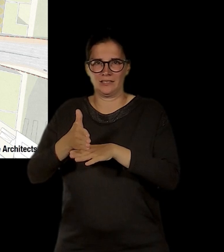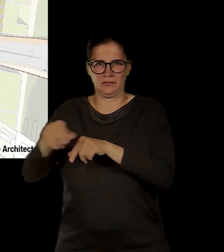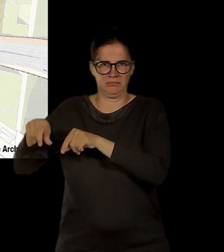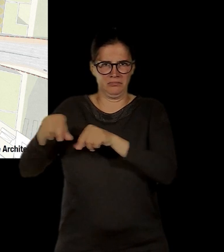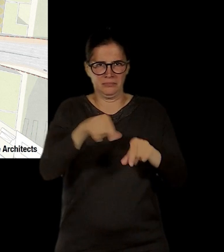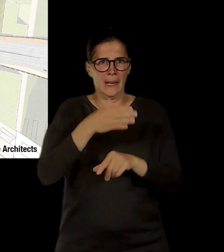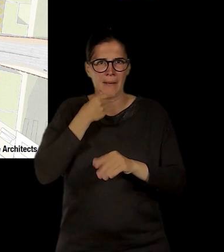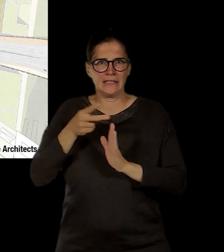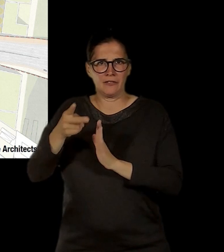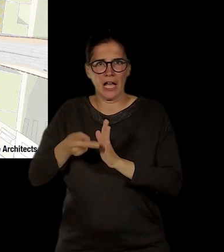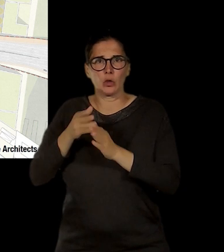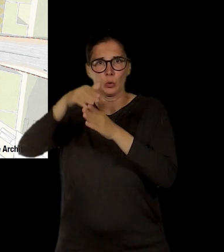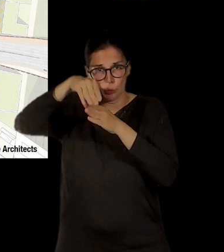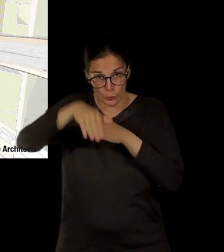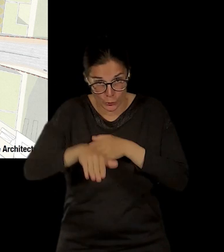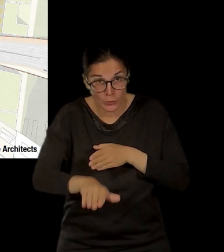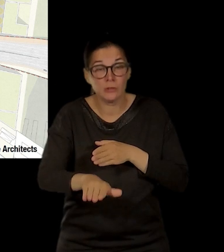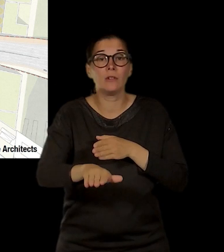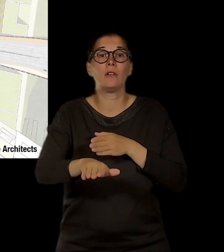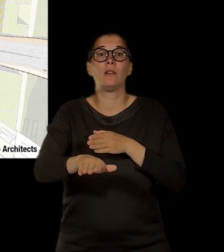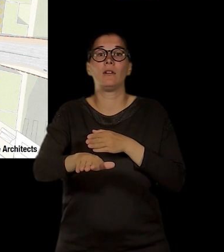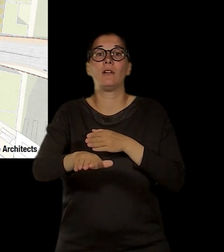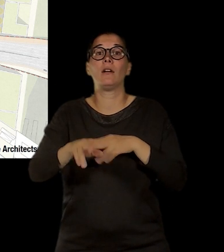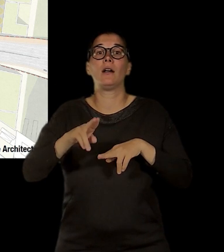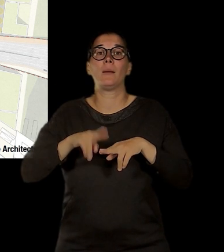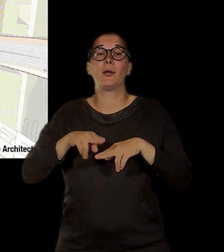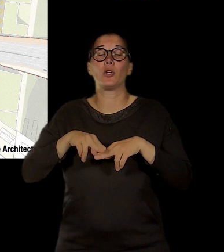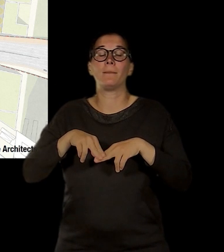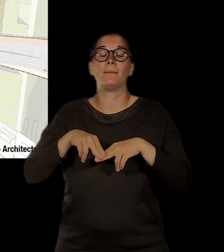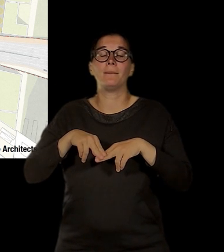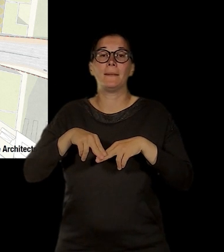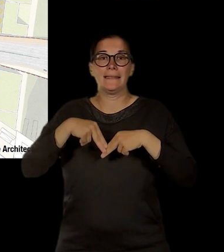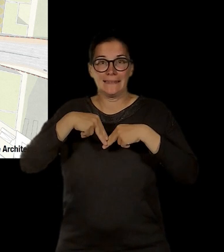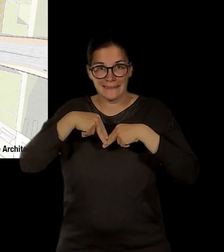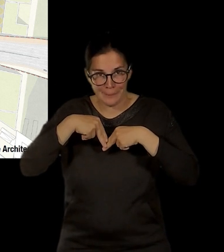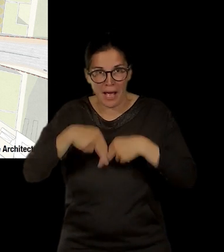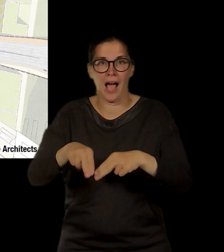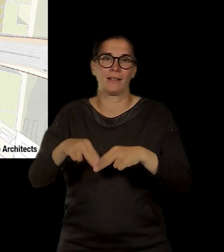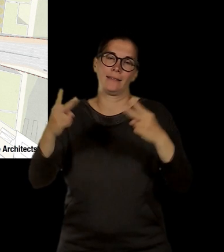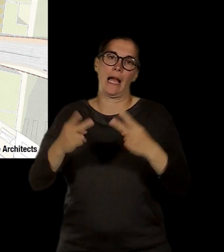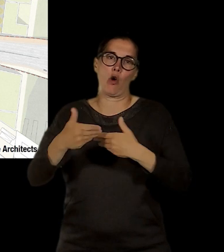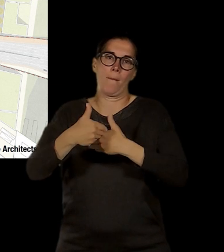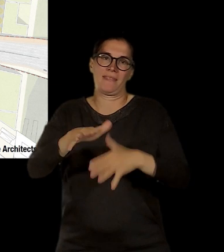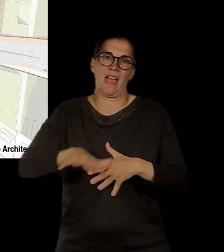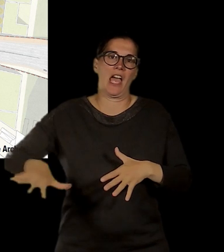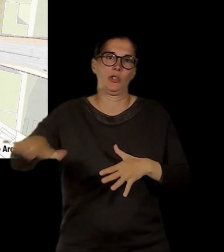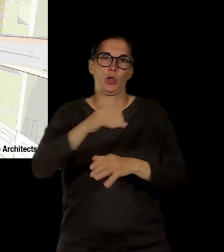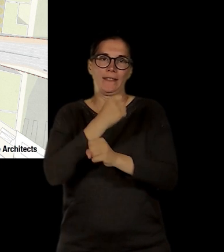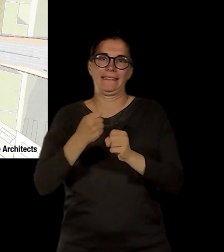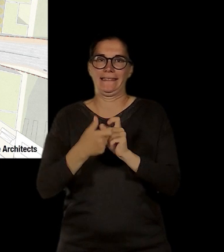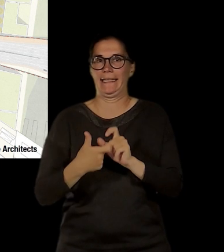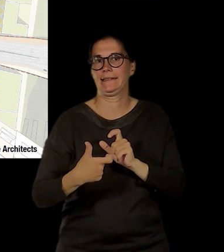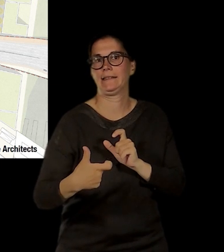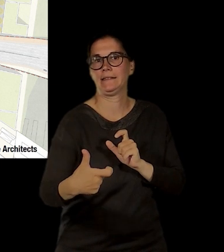ji jako snést dolů, tak se vrátí do toho půdorysu města, do toho vlastně